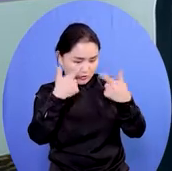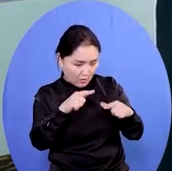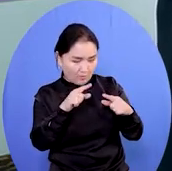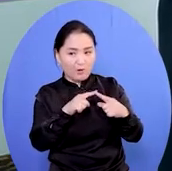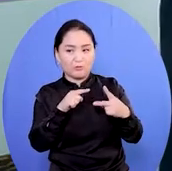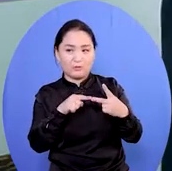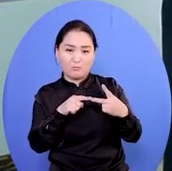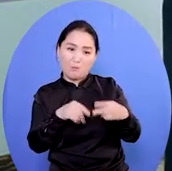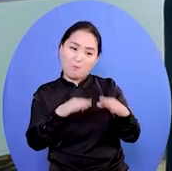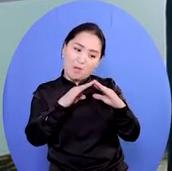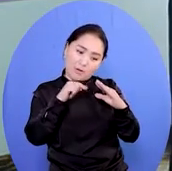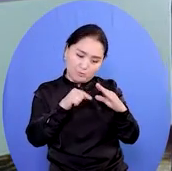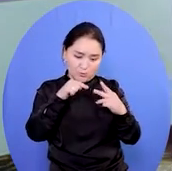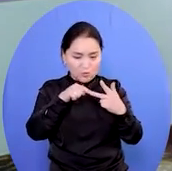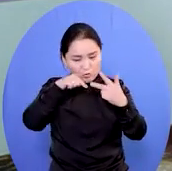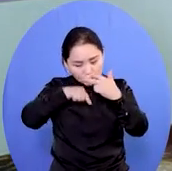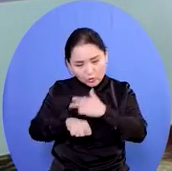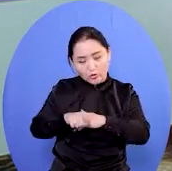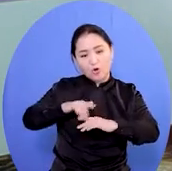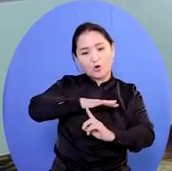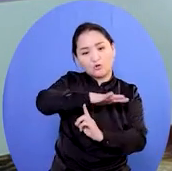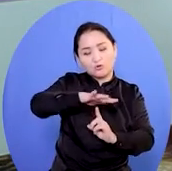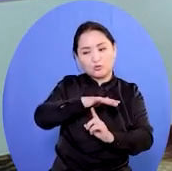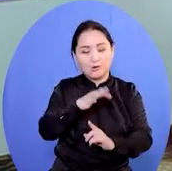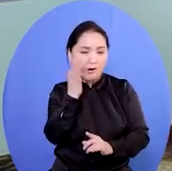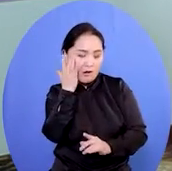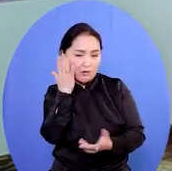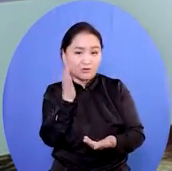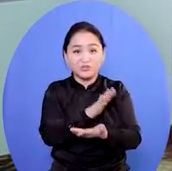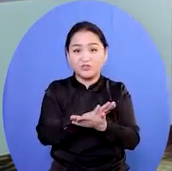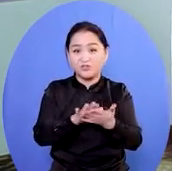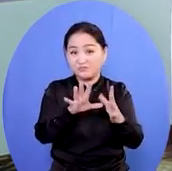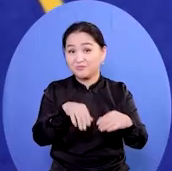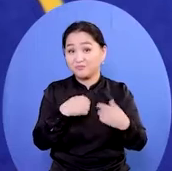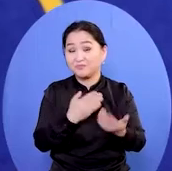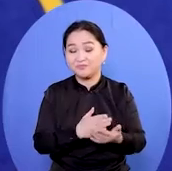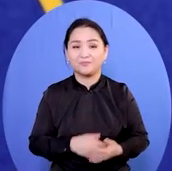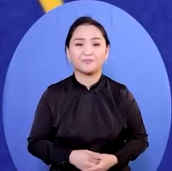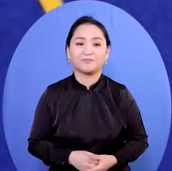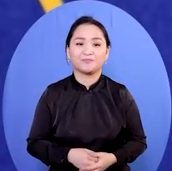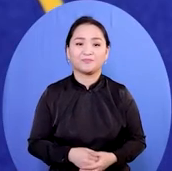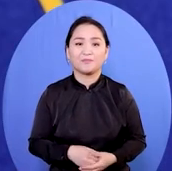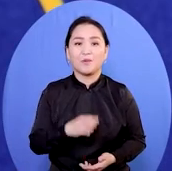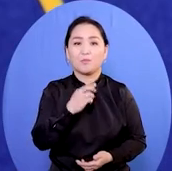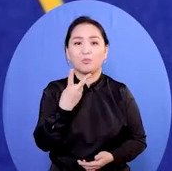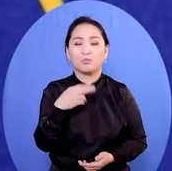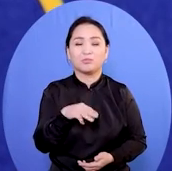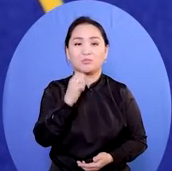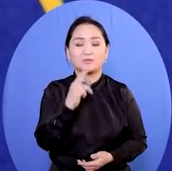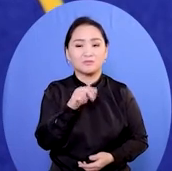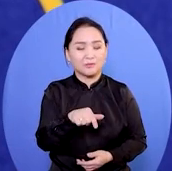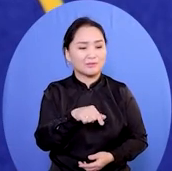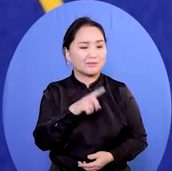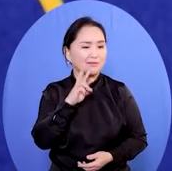савны хувьд гэдэг ч юм уу. Дотоод орчин нөхцөл хүмүүстэй ажиллах арга барилын хувьд ч гэсэн илүү шинэлэг мэдрэгдээд байна. Аа бүтцийн хувьд ч гэсэн